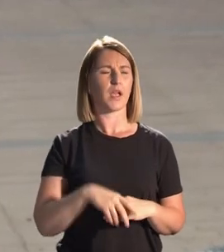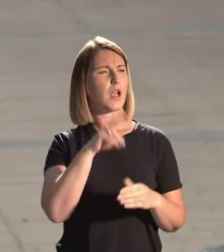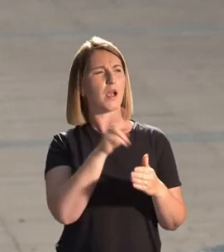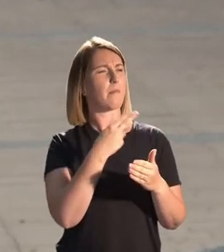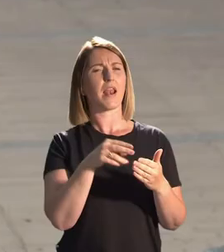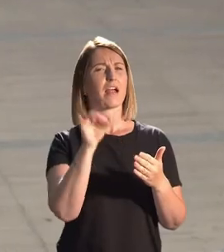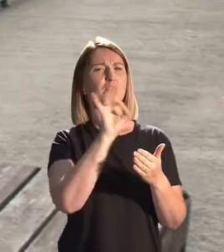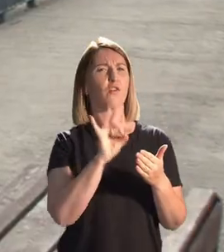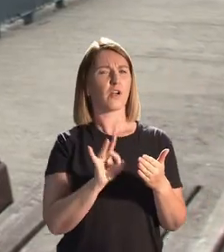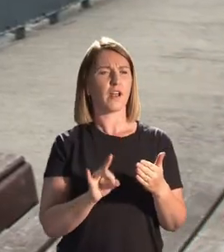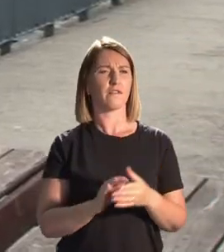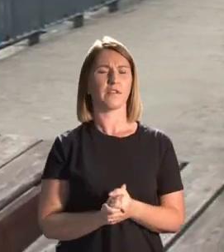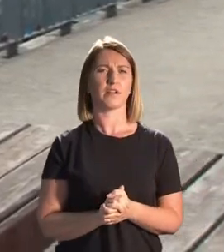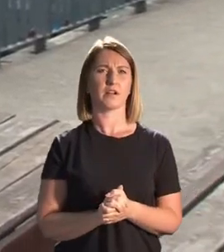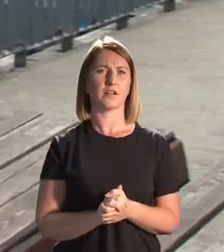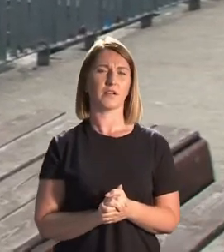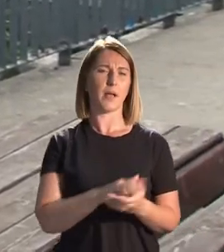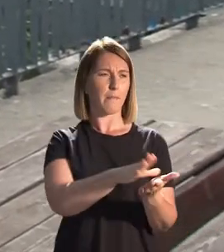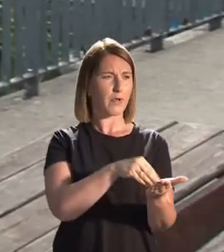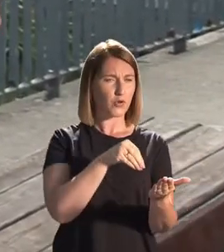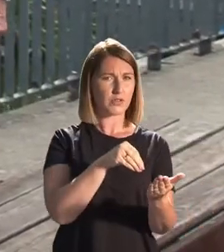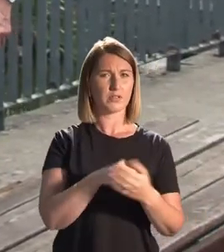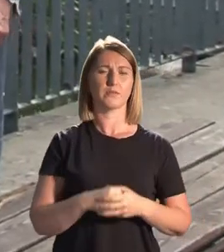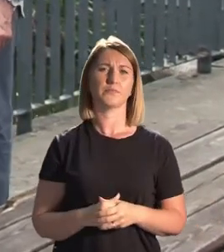grafika, miedzioryty, mezotinty.